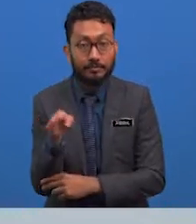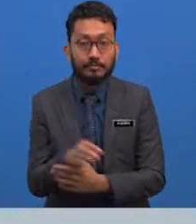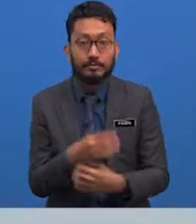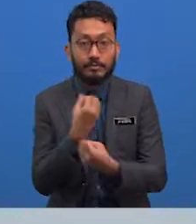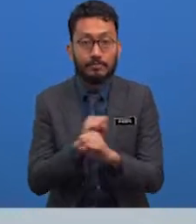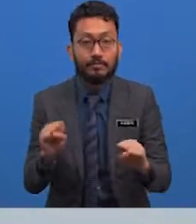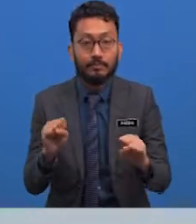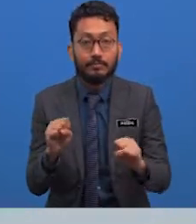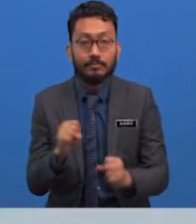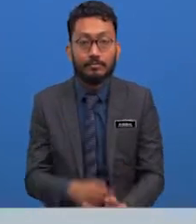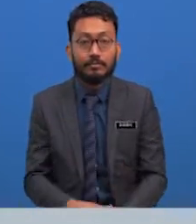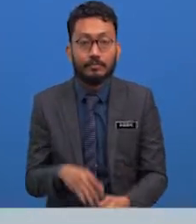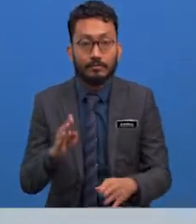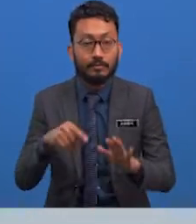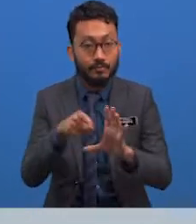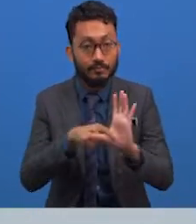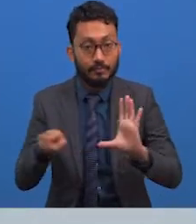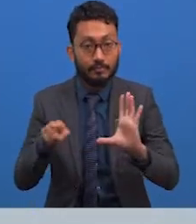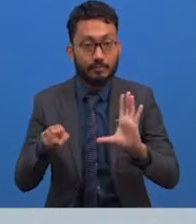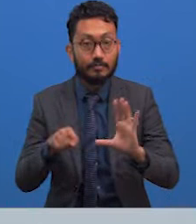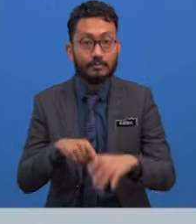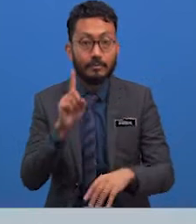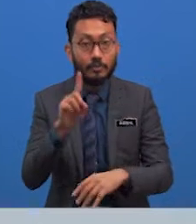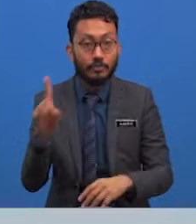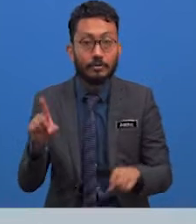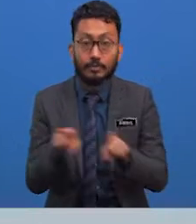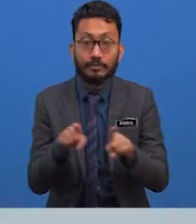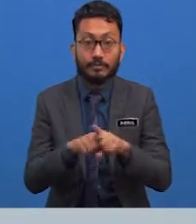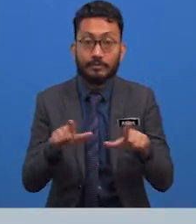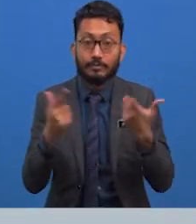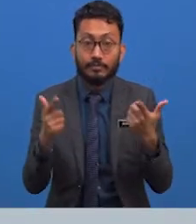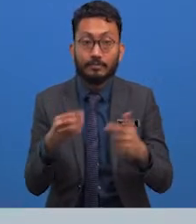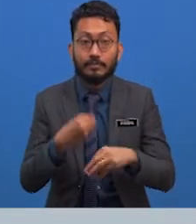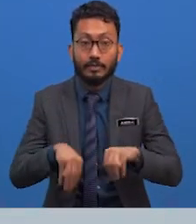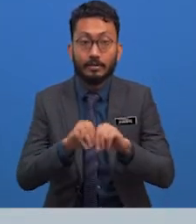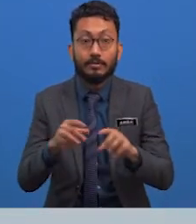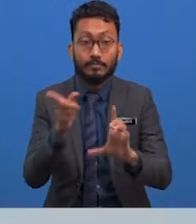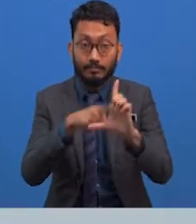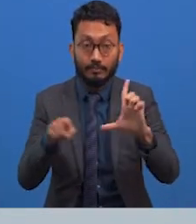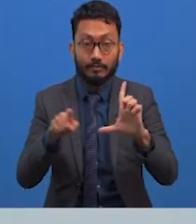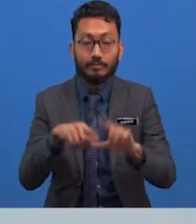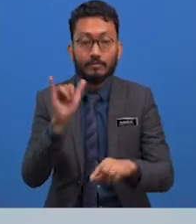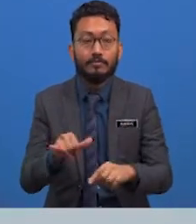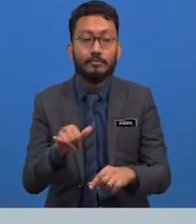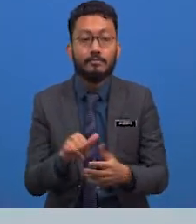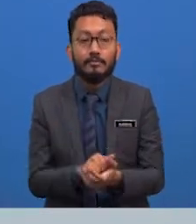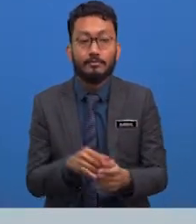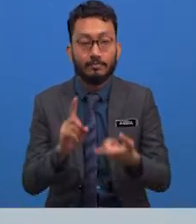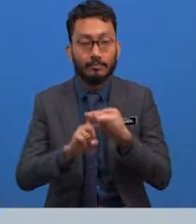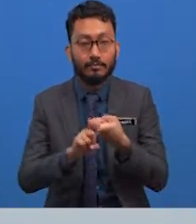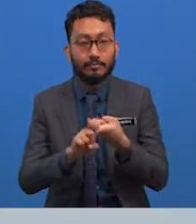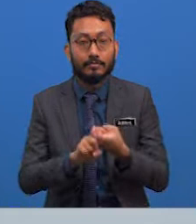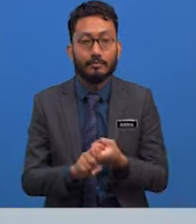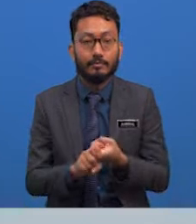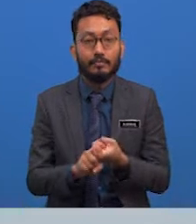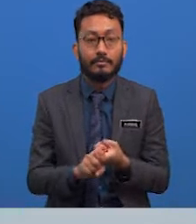ini membentuk beberapa sudut antara satu sama lain. Nilai sudut yang berkaitan dengan garis